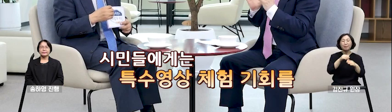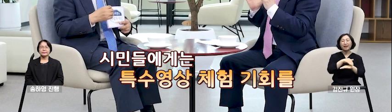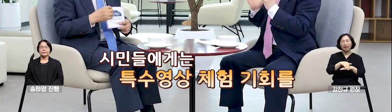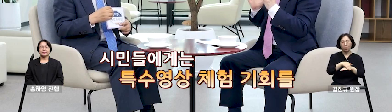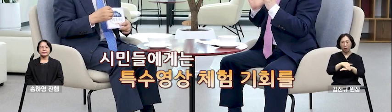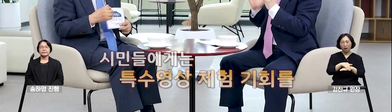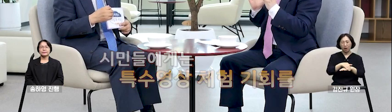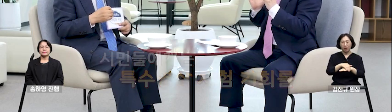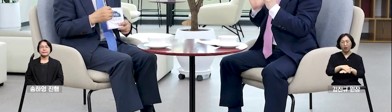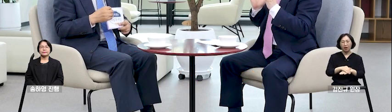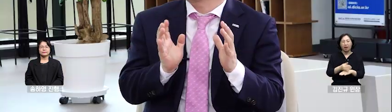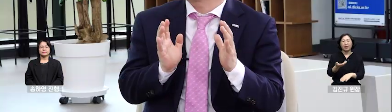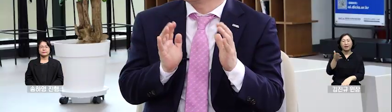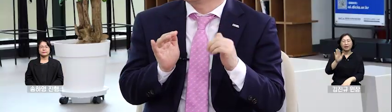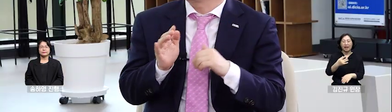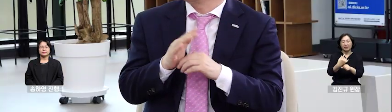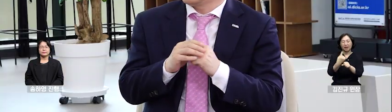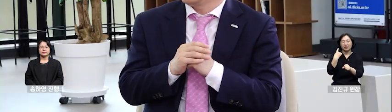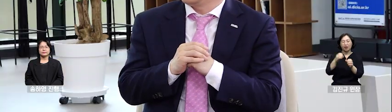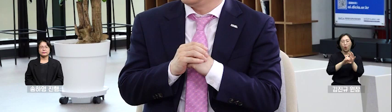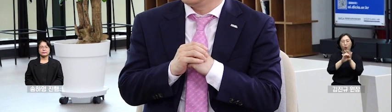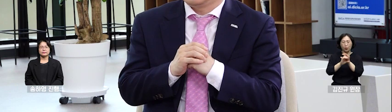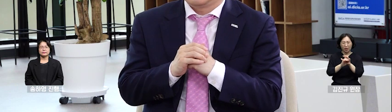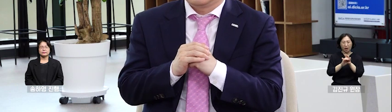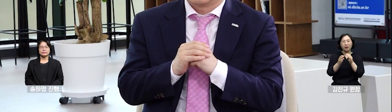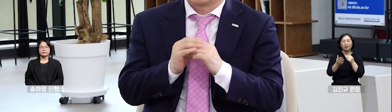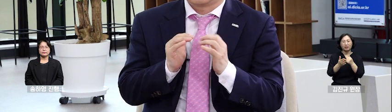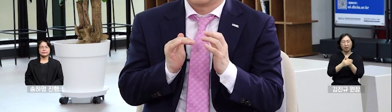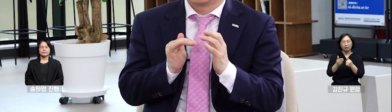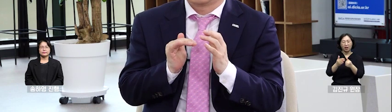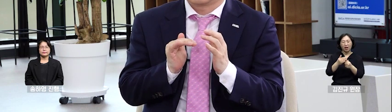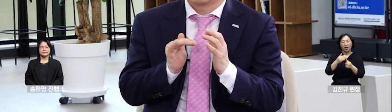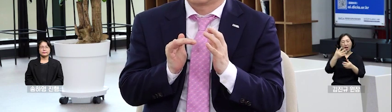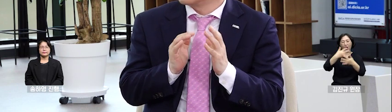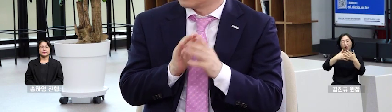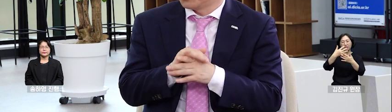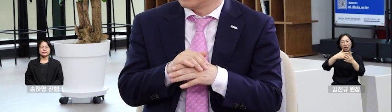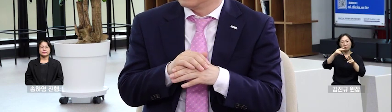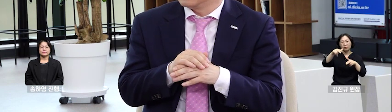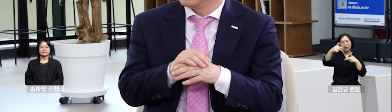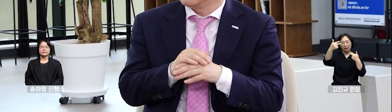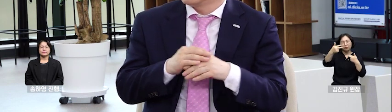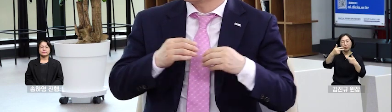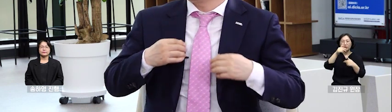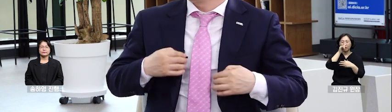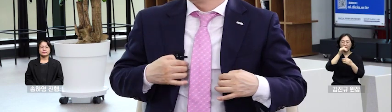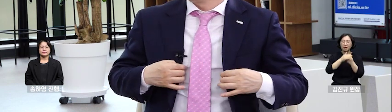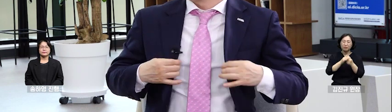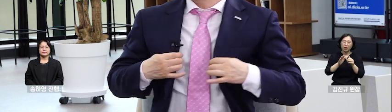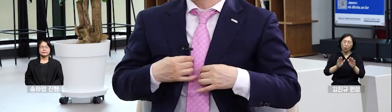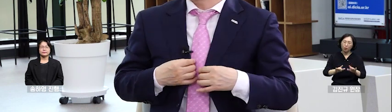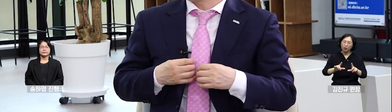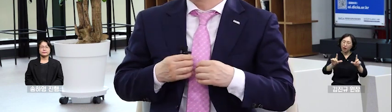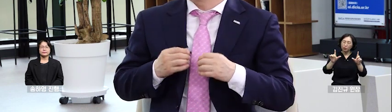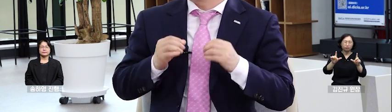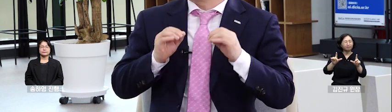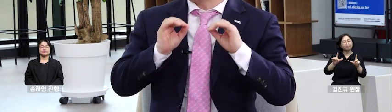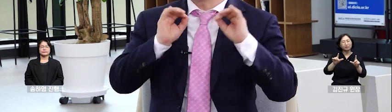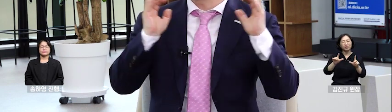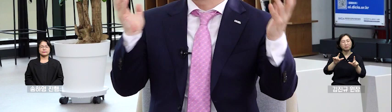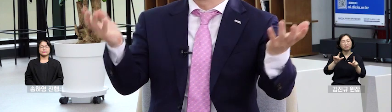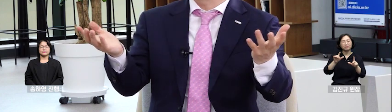자녀 같은데도 콜라 탭의 온라인을 하다보니 이제 올해도 지금 어떻게 될지 모르겠는데 사실 특수 영상